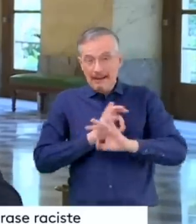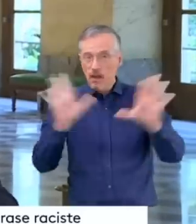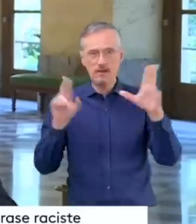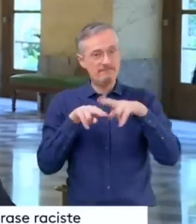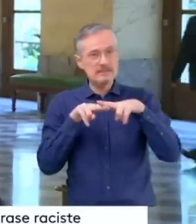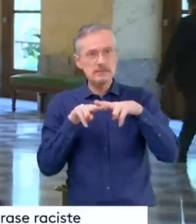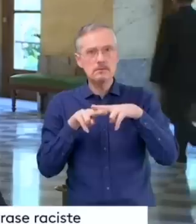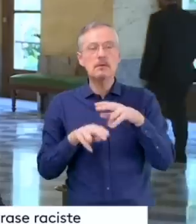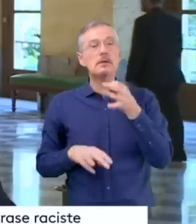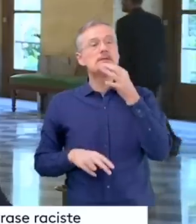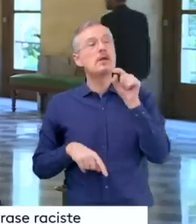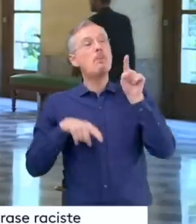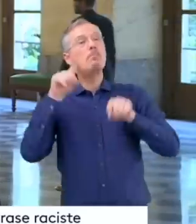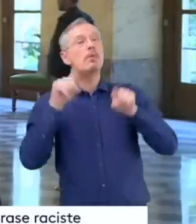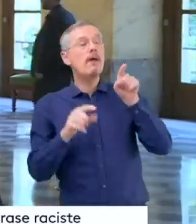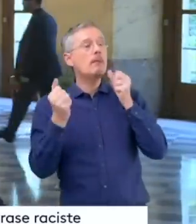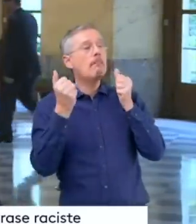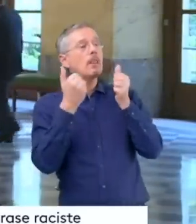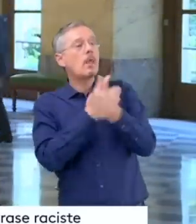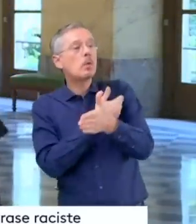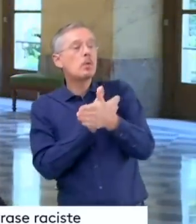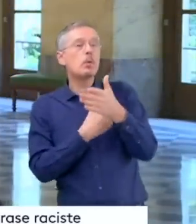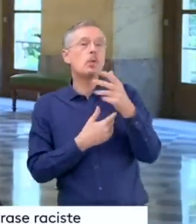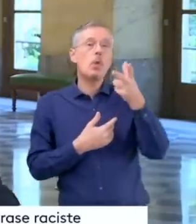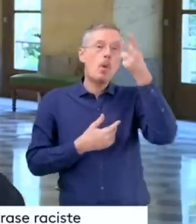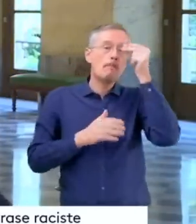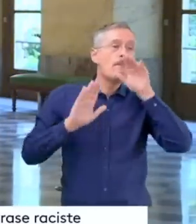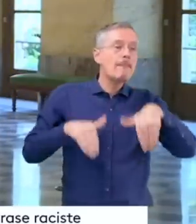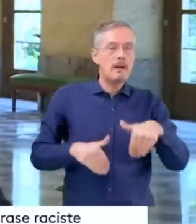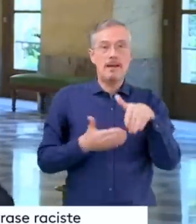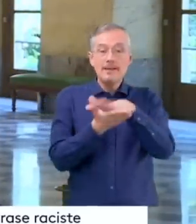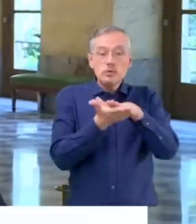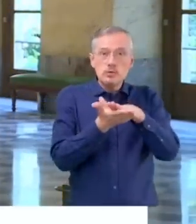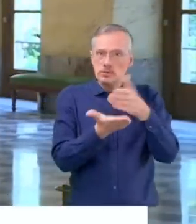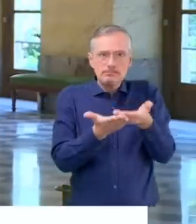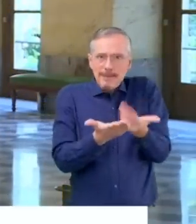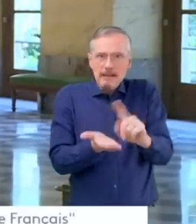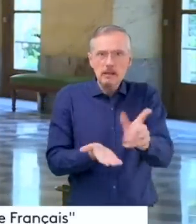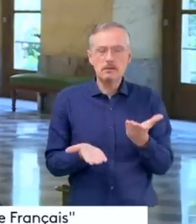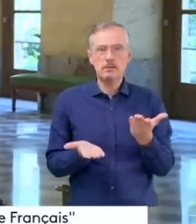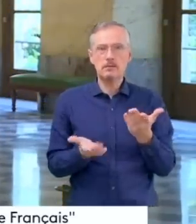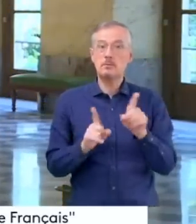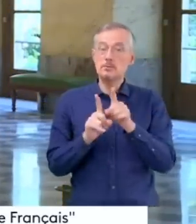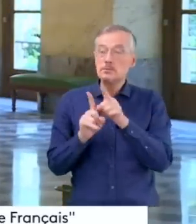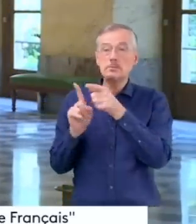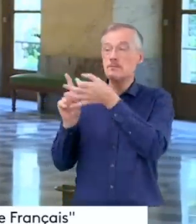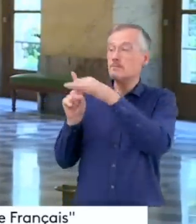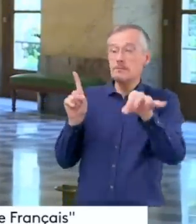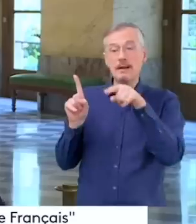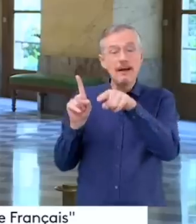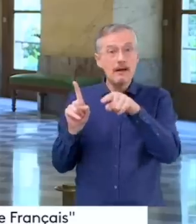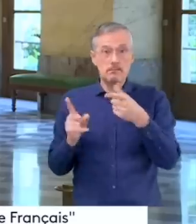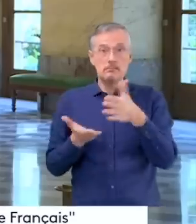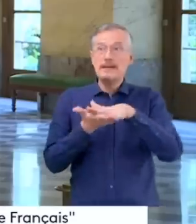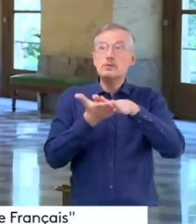excuses. Il parle d'un potentiel malentendu. Ça n'est pas la même chose. Des excuses, ce sont des excuses. Et par ailleurs, ce sont des propos qui, de toute façon, sont inexcusables.